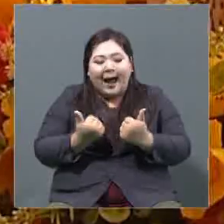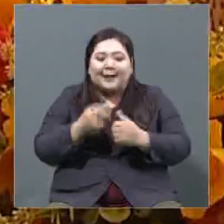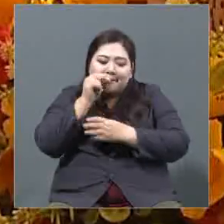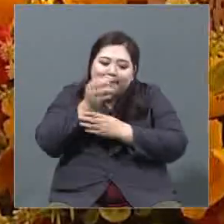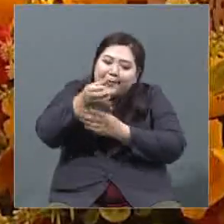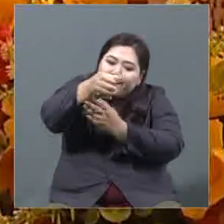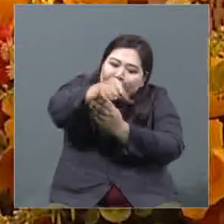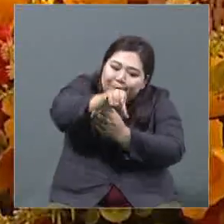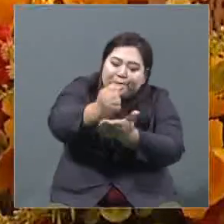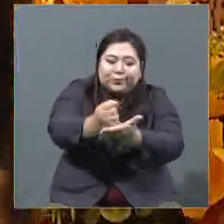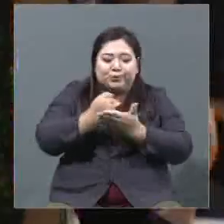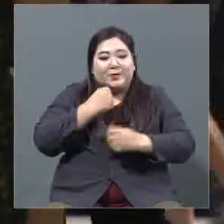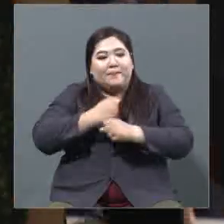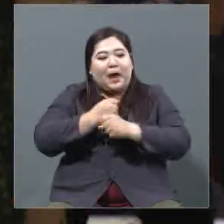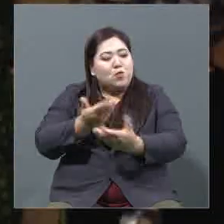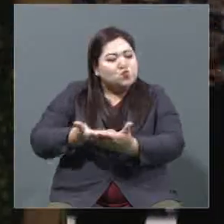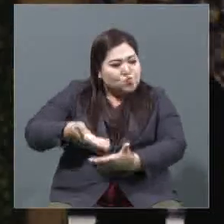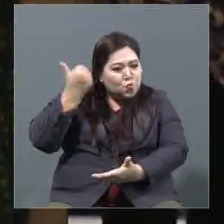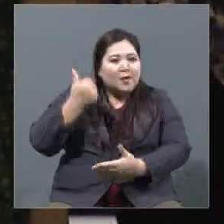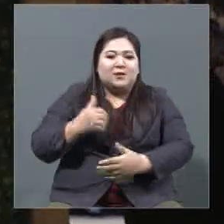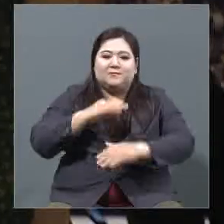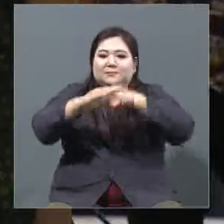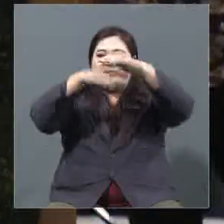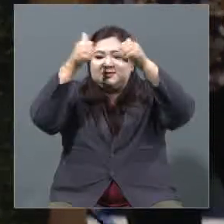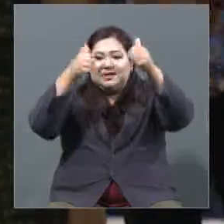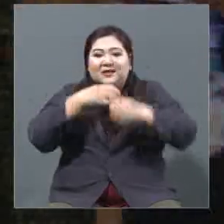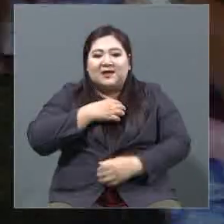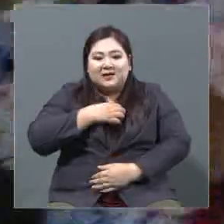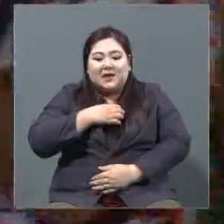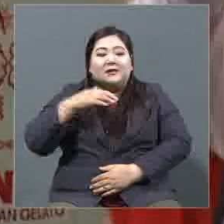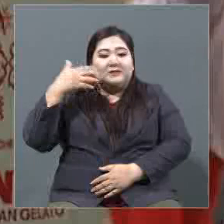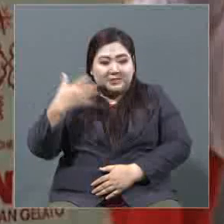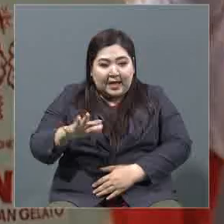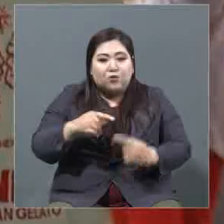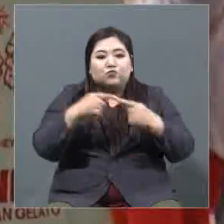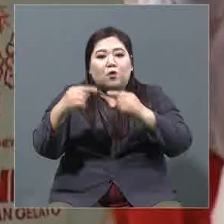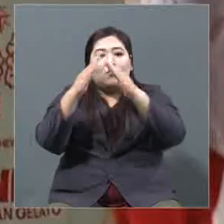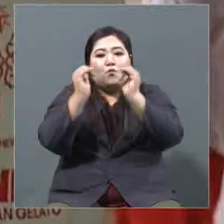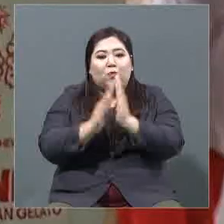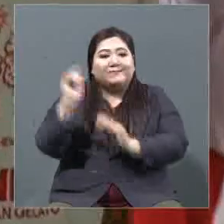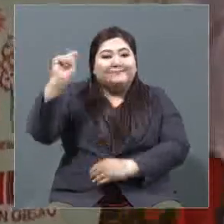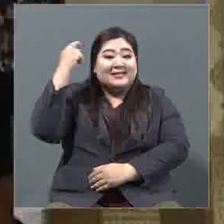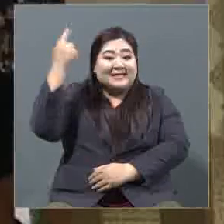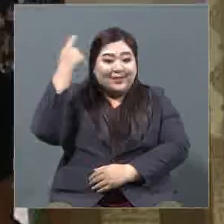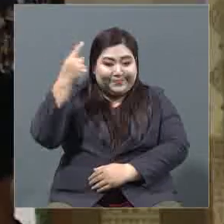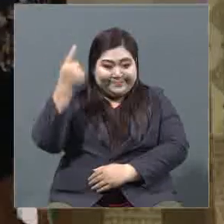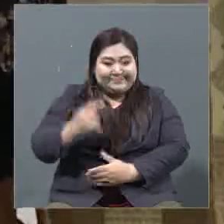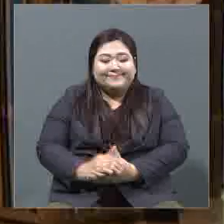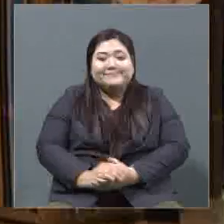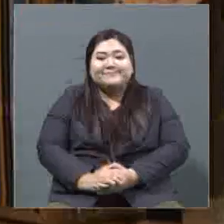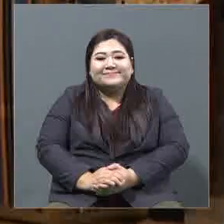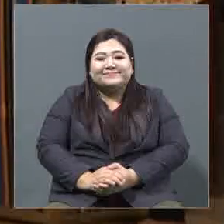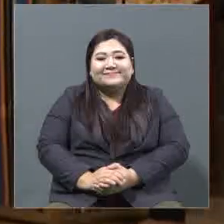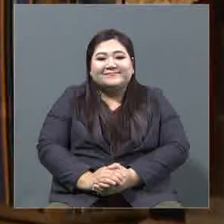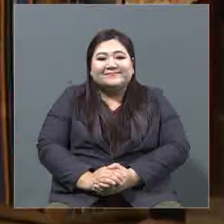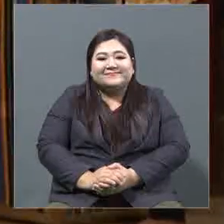พรให้การงานรุ่งเรืองร่ำรวยด้วยหลังจากนี้ค่ะก็จะเดินทางไปเที่ยววัดพระแก้วมรกตต่อไปค่ะ